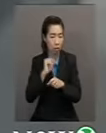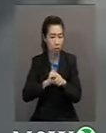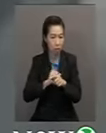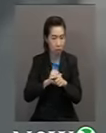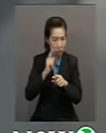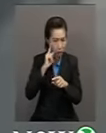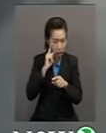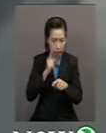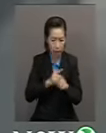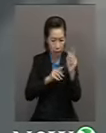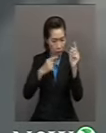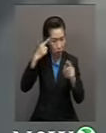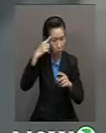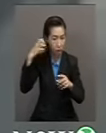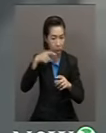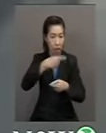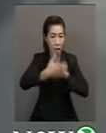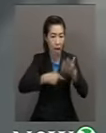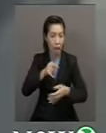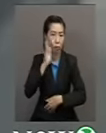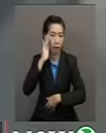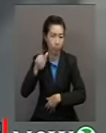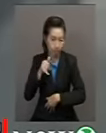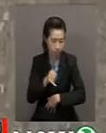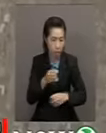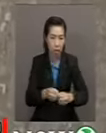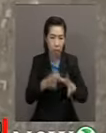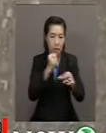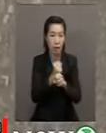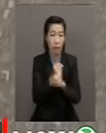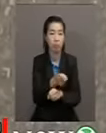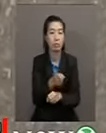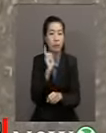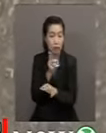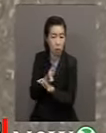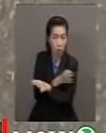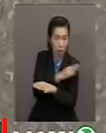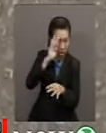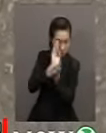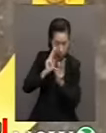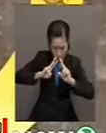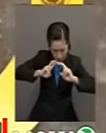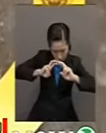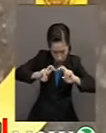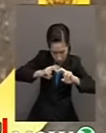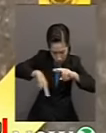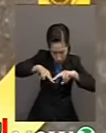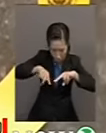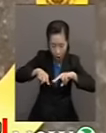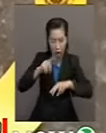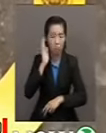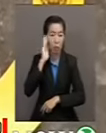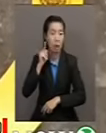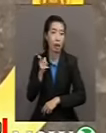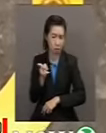ฉัตไฉ 3อำเภอหัวหินโดยนายเสรีนะฮะจากการสืบสวนของเจ้าหน้าที่ก็พบว่าเคยก่อเหตุ